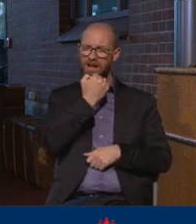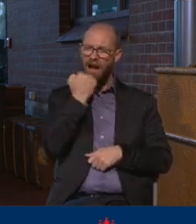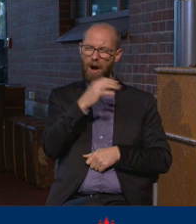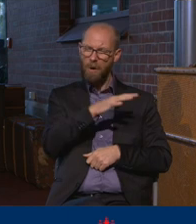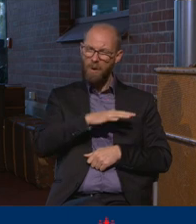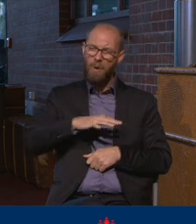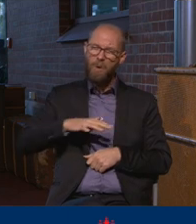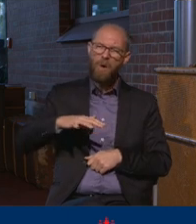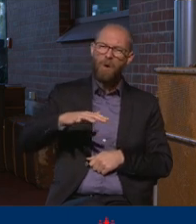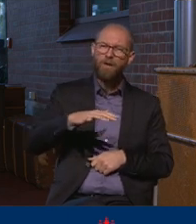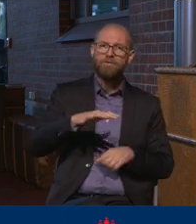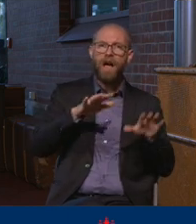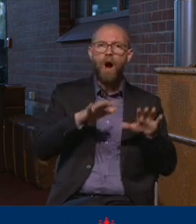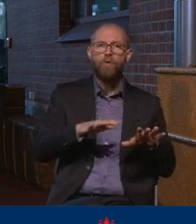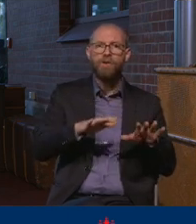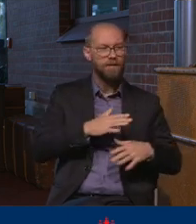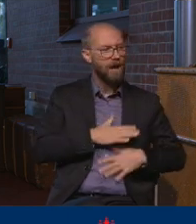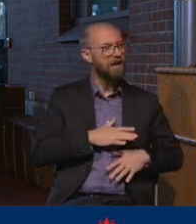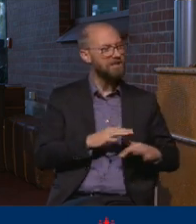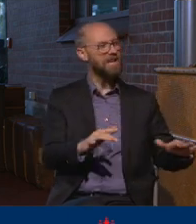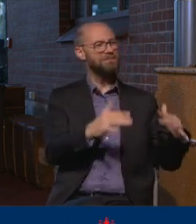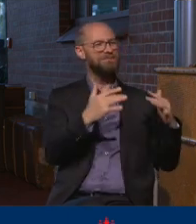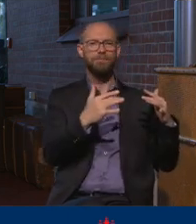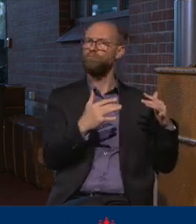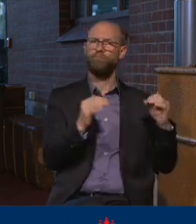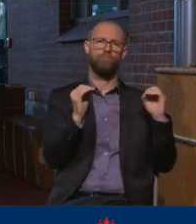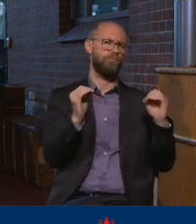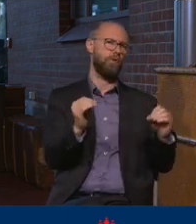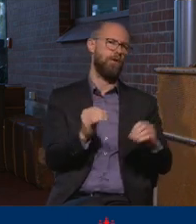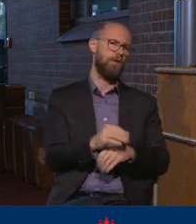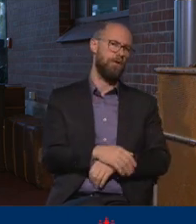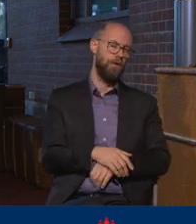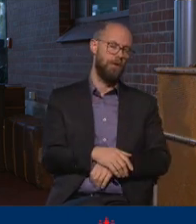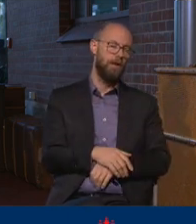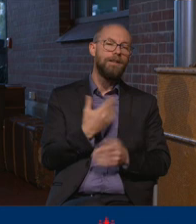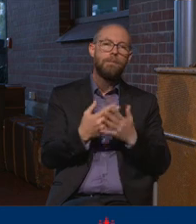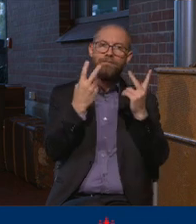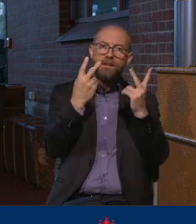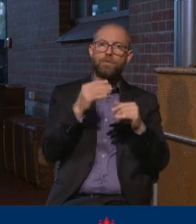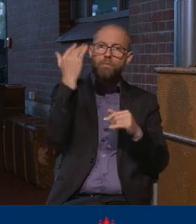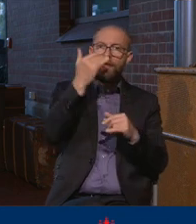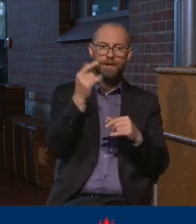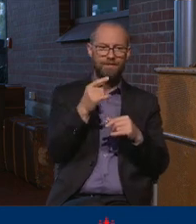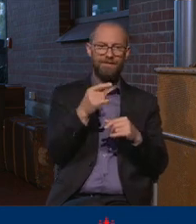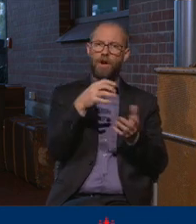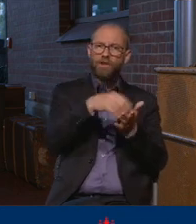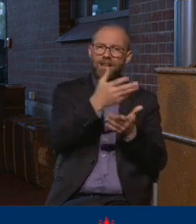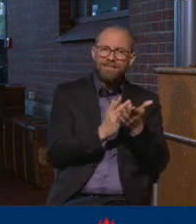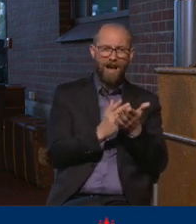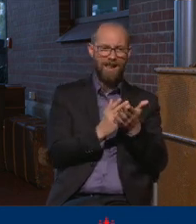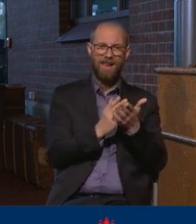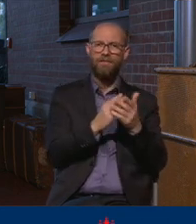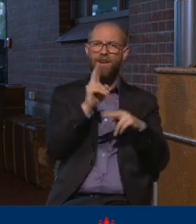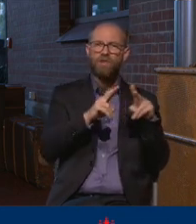aufenthaltsqualität hat und ich finde es ist schon auch unser job zu überlegen wie man diesen stadtteil da extrem isoliert zwischen diesen infrastrukturen